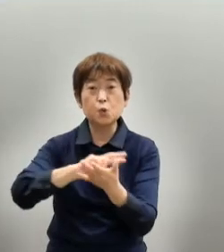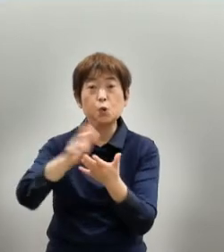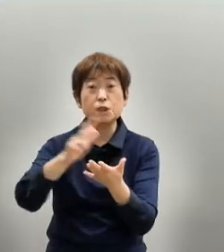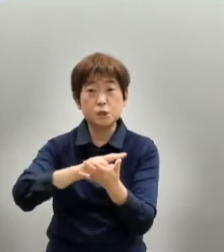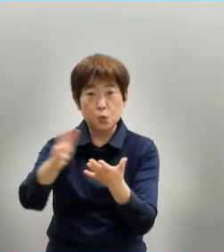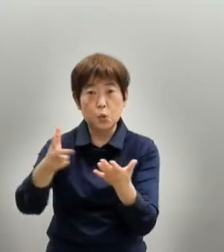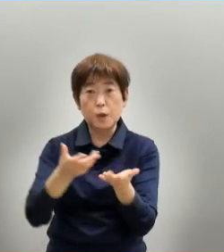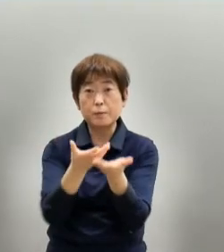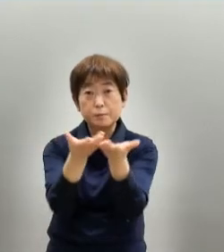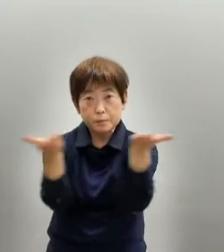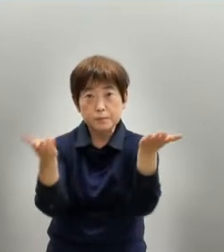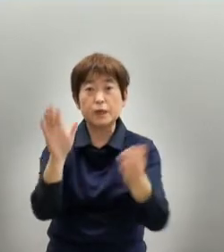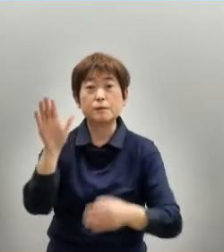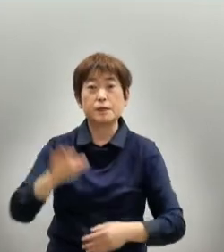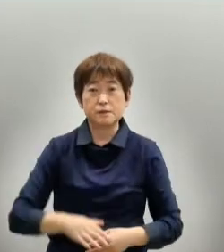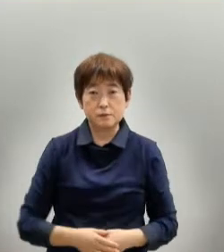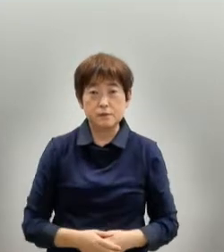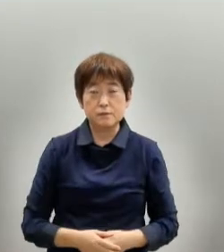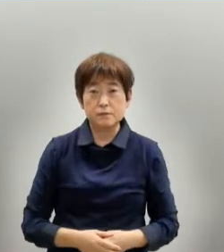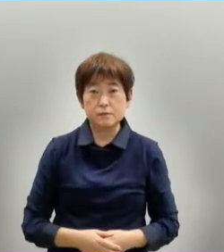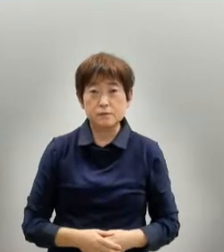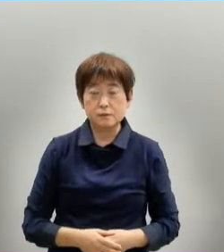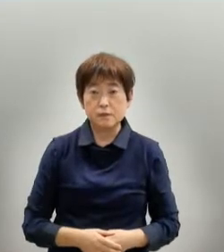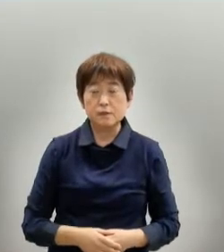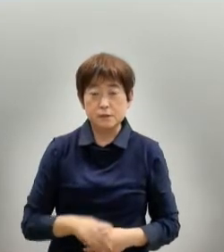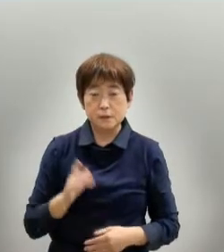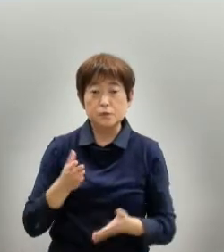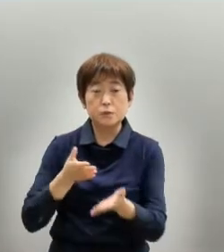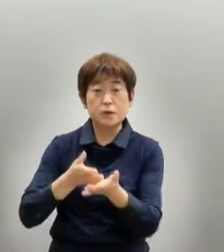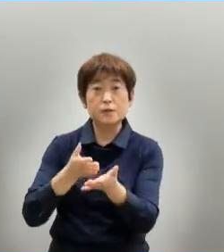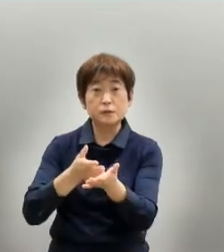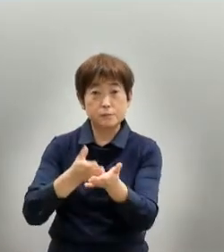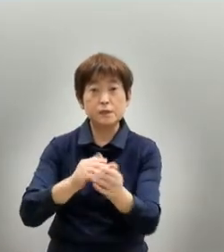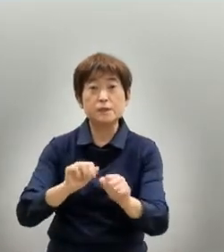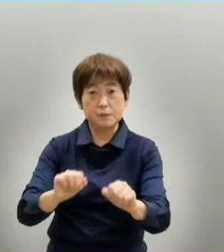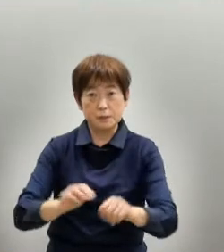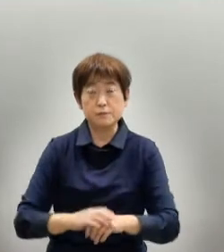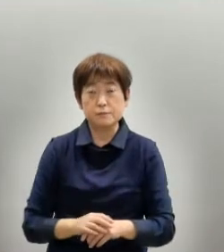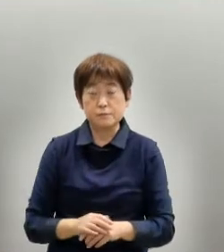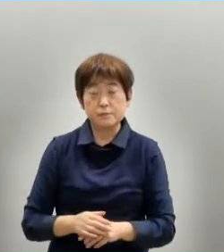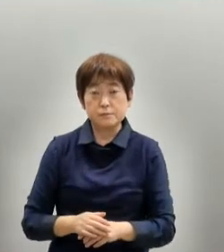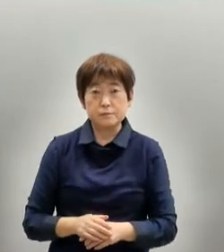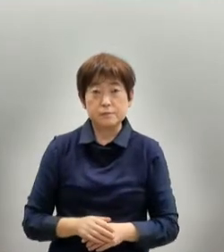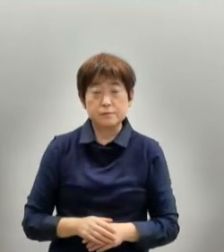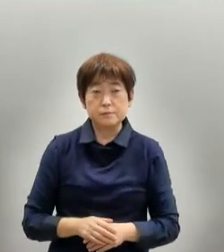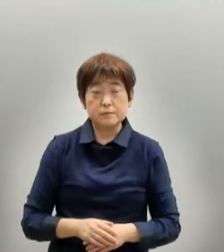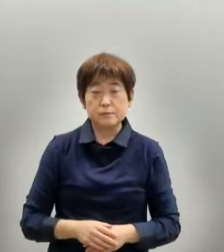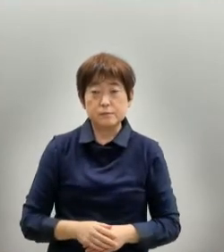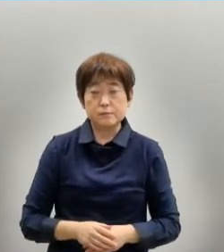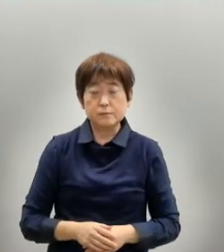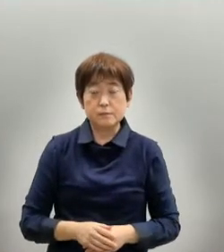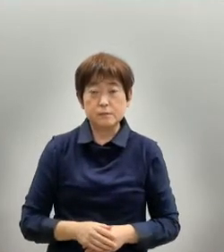元に配らせていただいているものでございます。でスクリーンでご説明させていただきたいと思います。